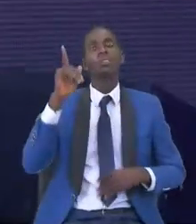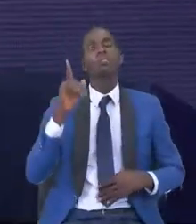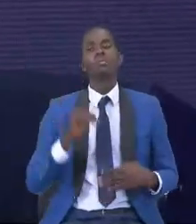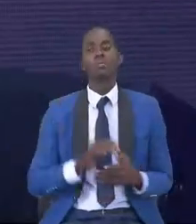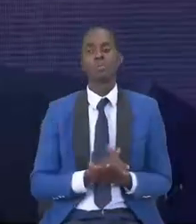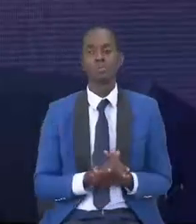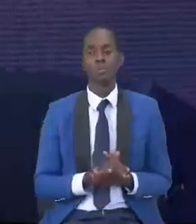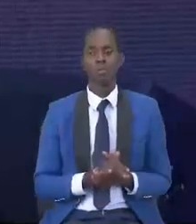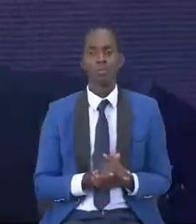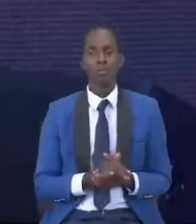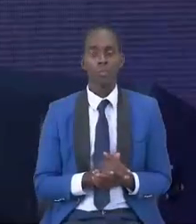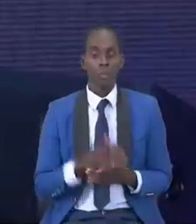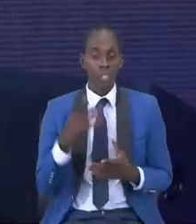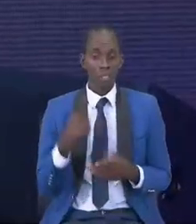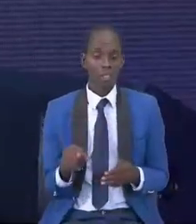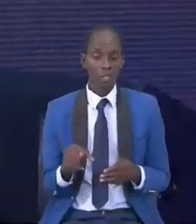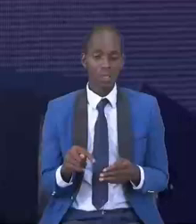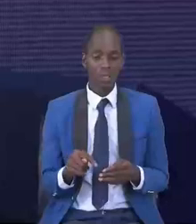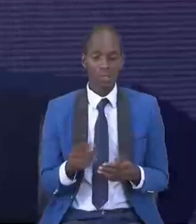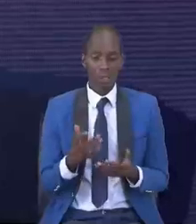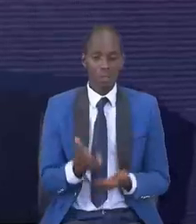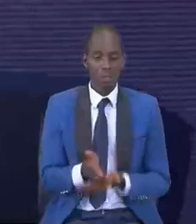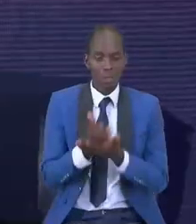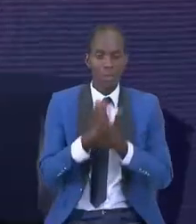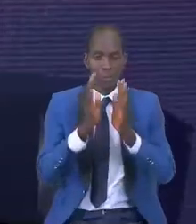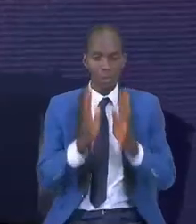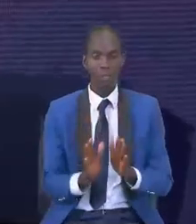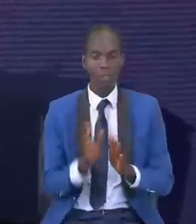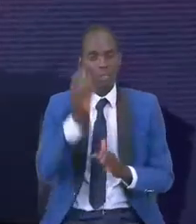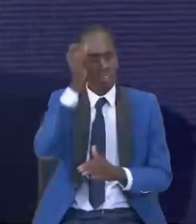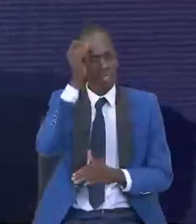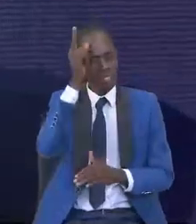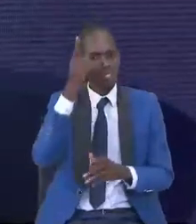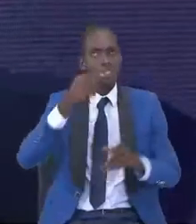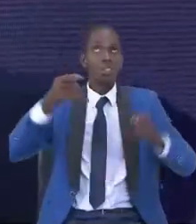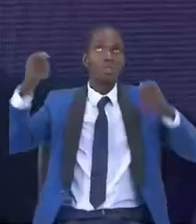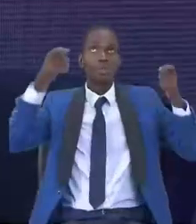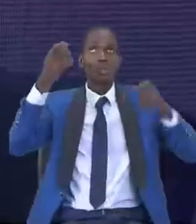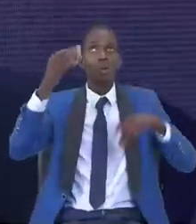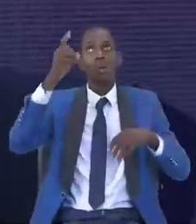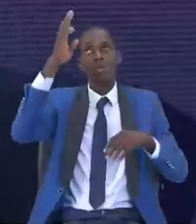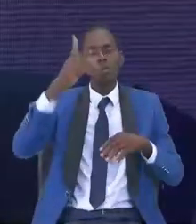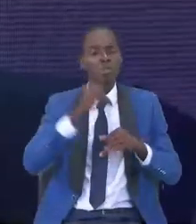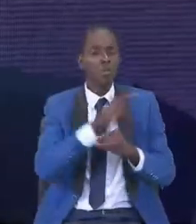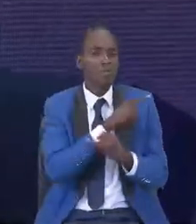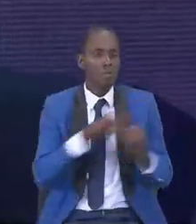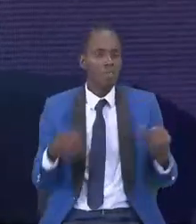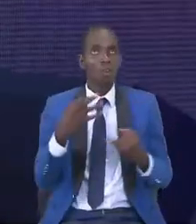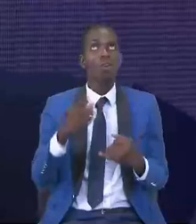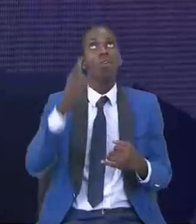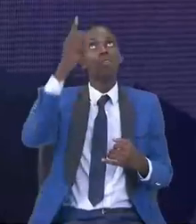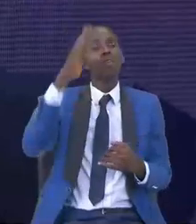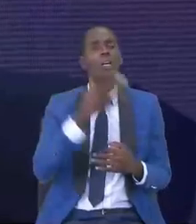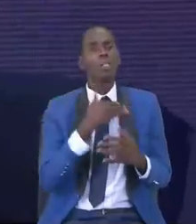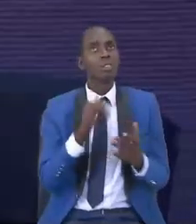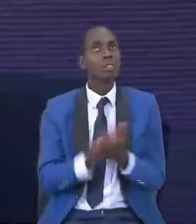Ces mariniers ont compris la souveraineté de Dieu, la finalité de Dieu. Ils ont dit, tu fais